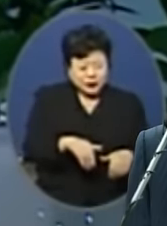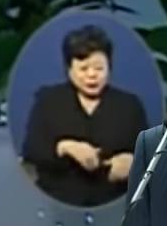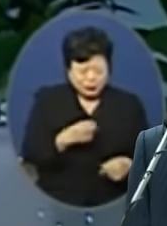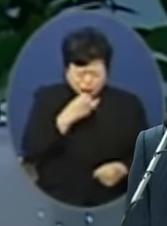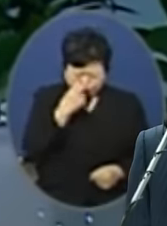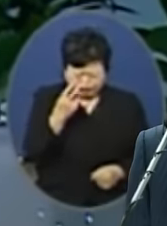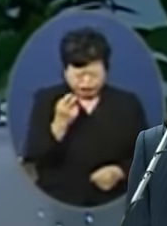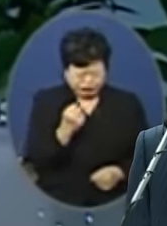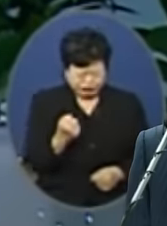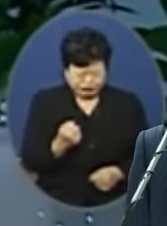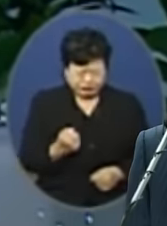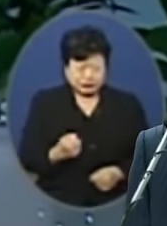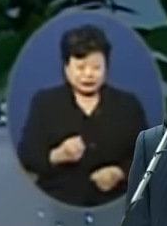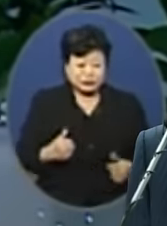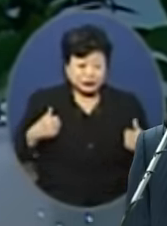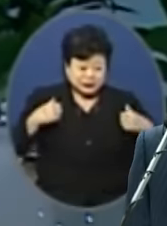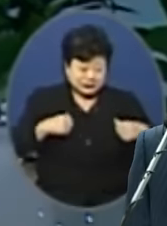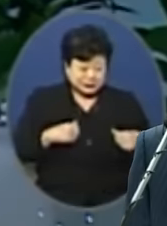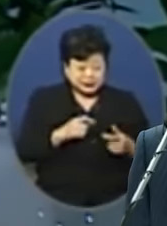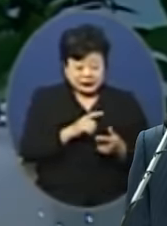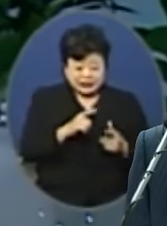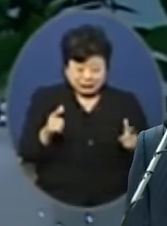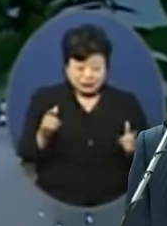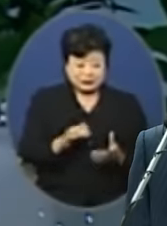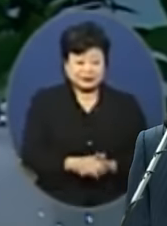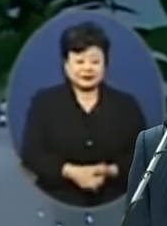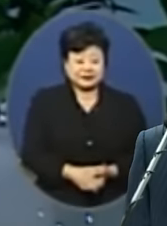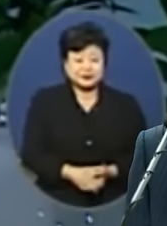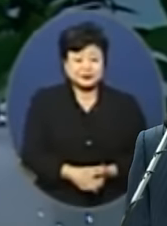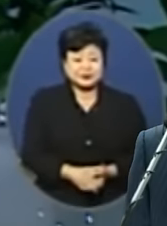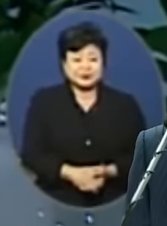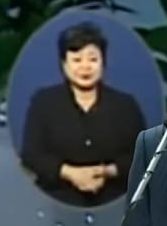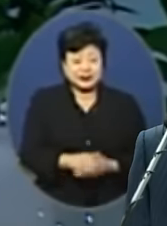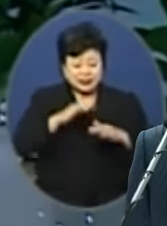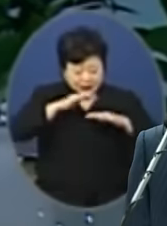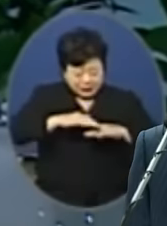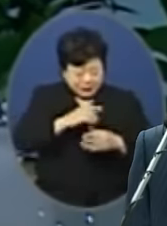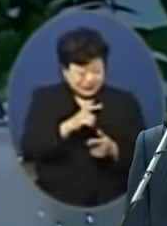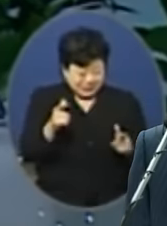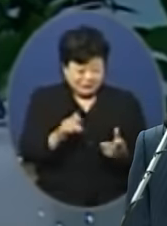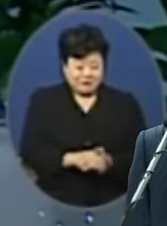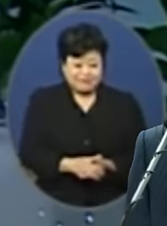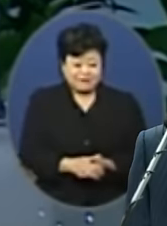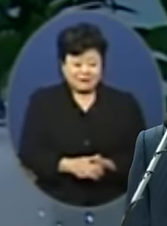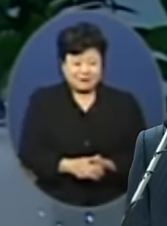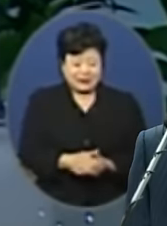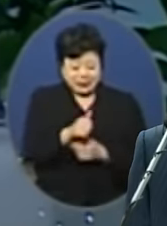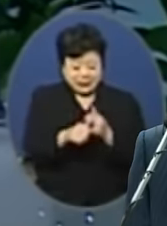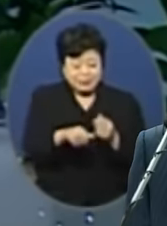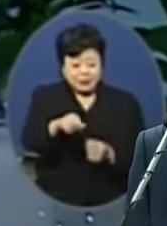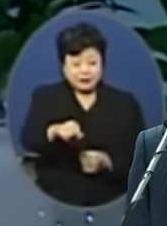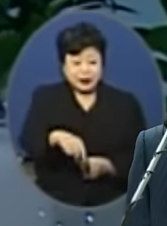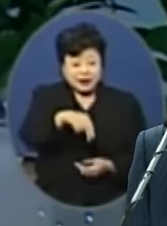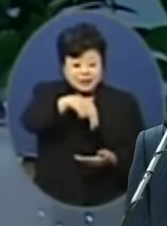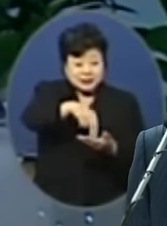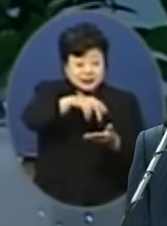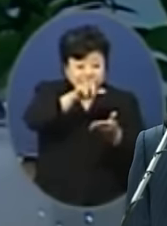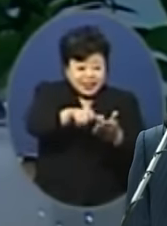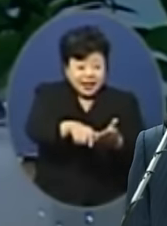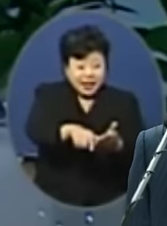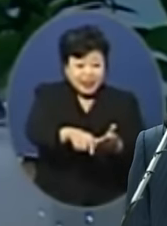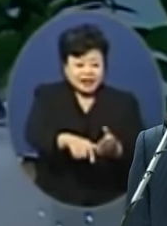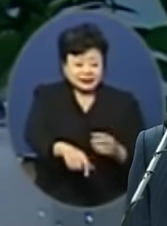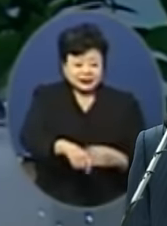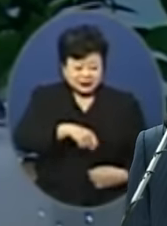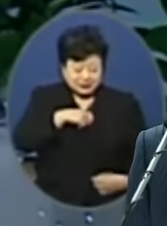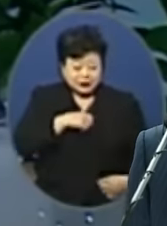냄새가 나는 그러한 의복을 입고 세배를 가지 못합니다. 하물며 하나님 앞에 나서는데 우리의